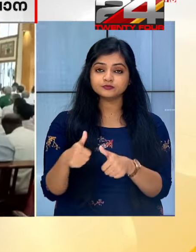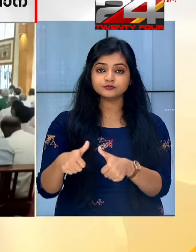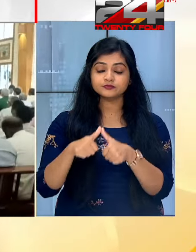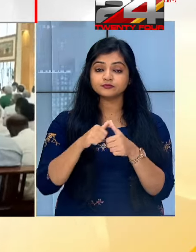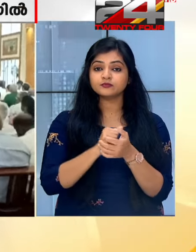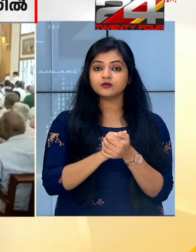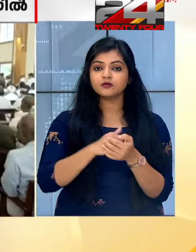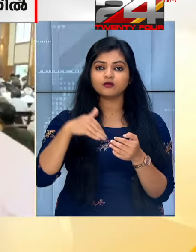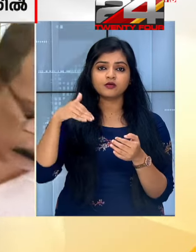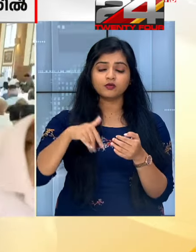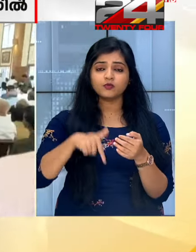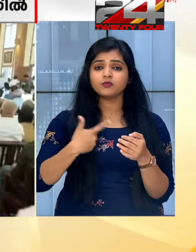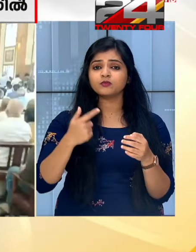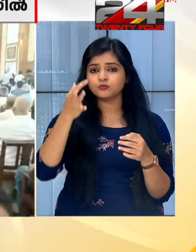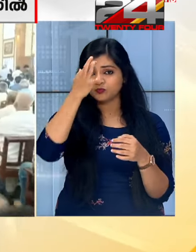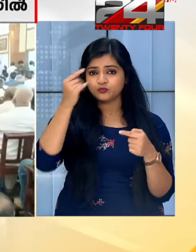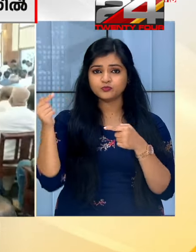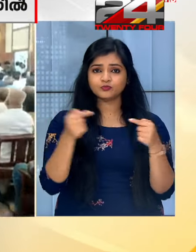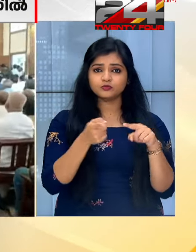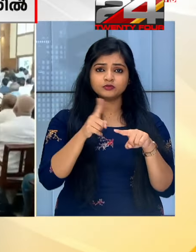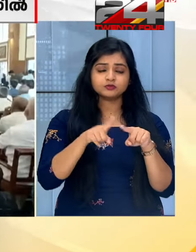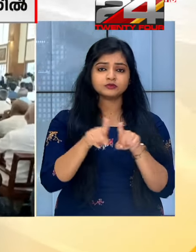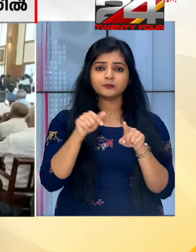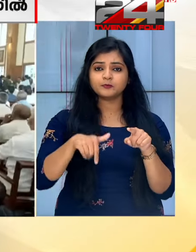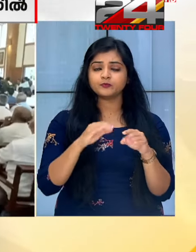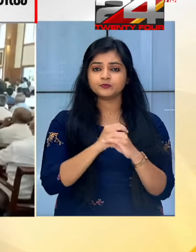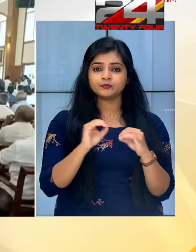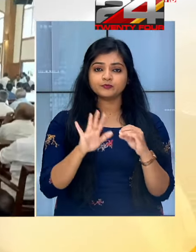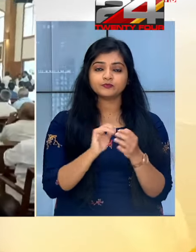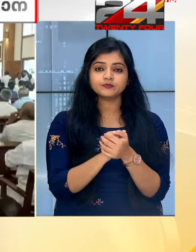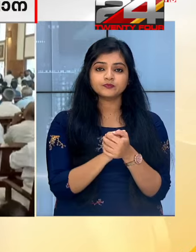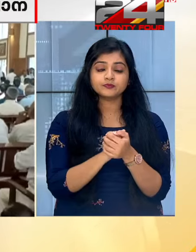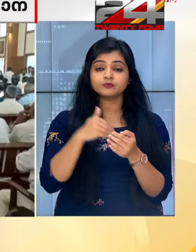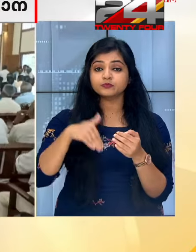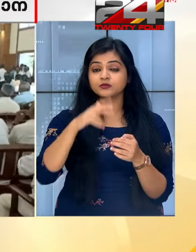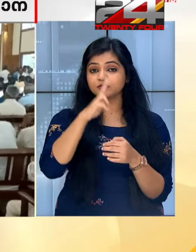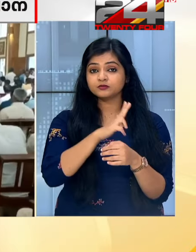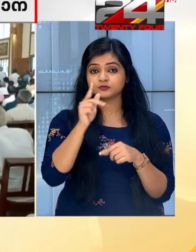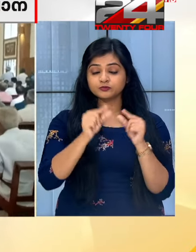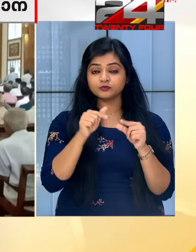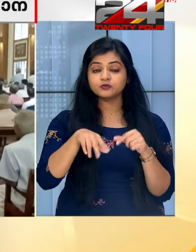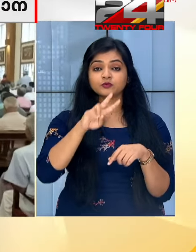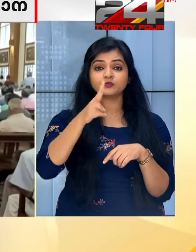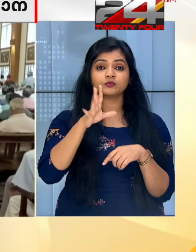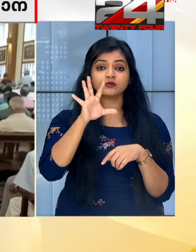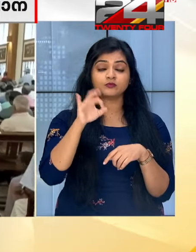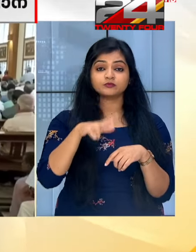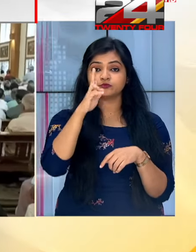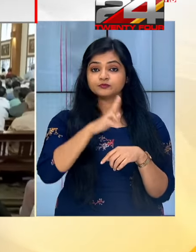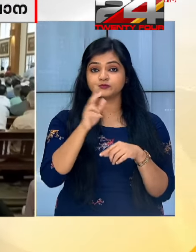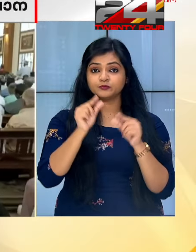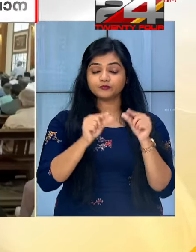നിലവിൽ അത്തരം സാഹചര്യങ്ങൾ ഒന്നും തന്നെയില്ല. ഒരു സംഘർഷ സാധ്യതയോ അങ്ങനെ ഒന്നും തന്നെയില്ല. നിലവിൽ വൈദികരും ഏതാണ്ട് 250 വരുന്ന